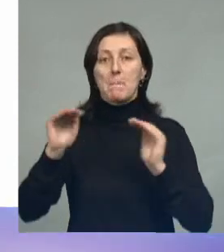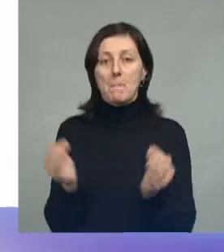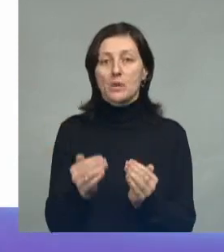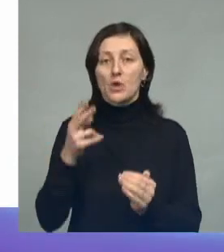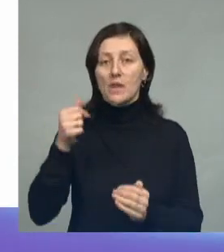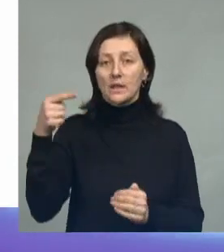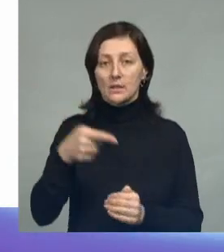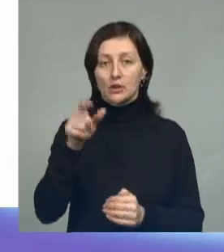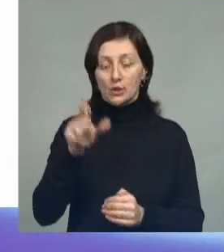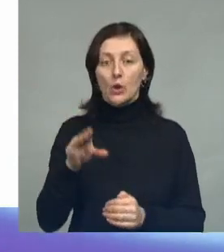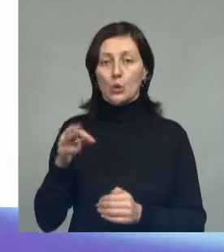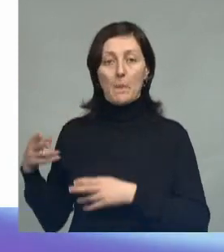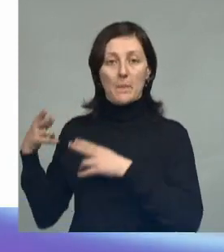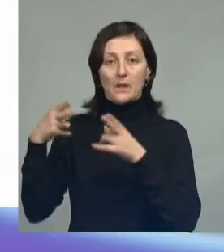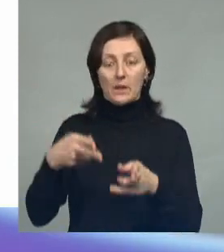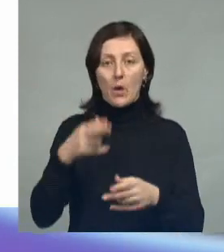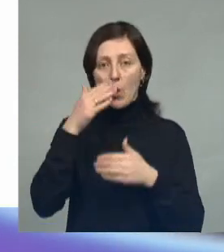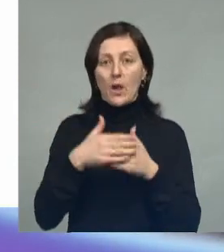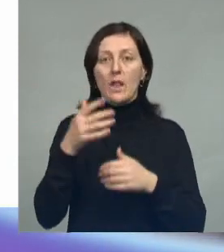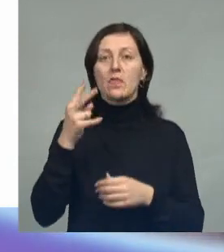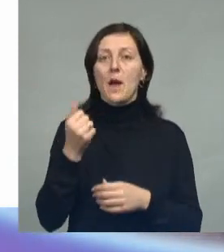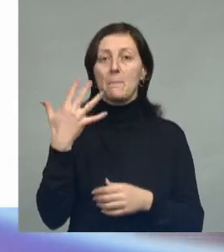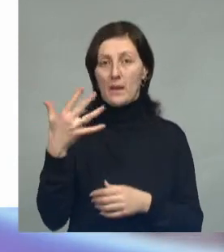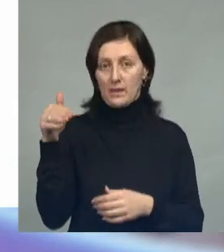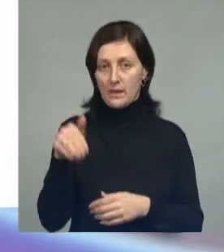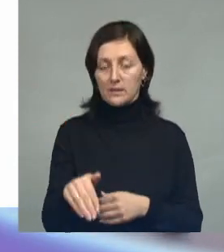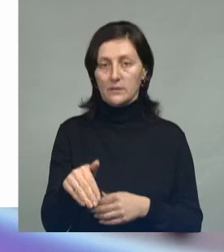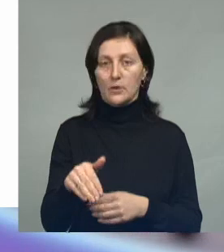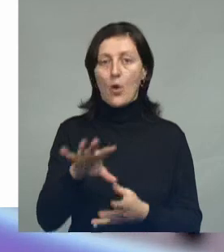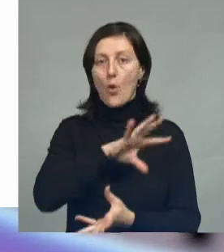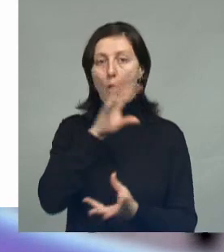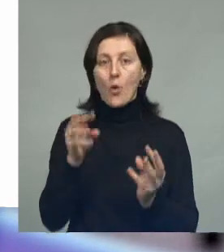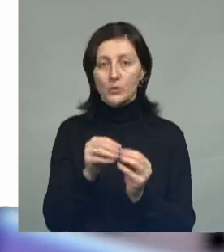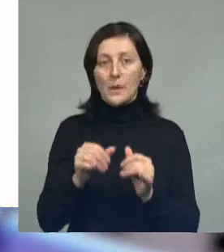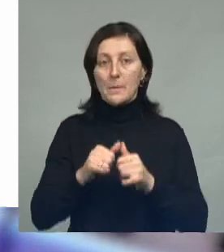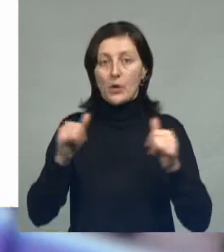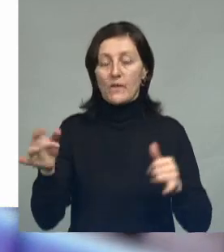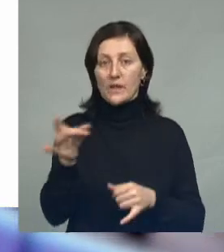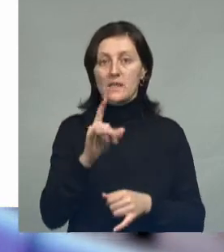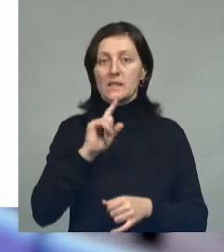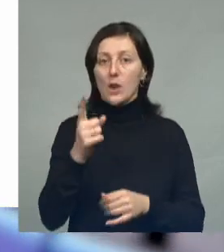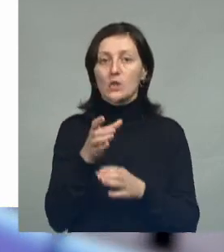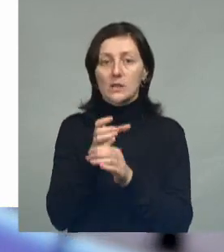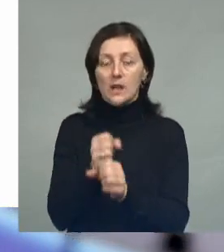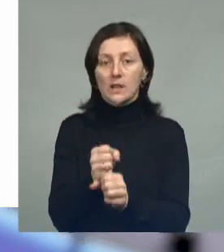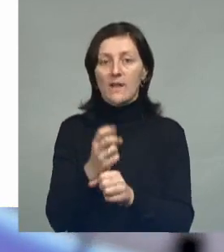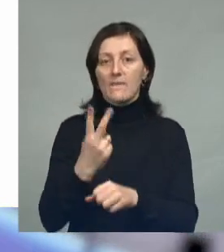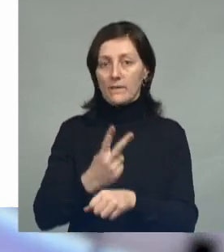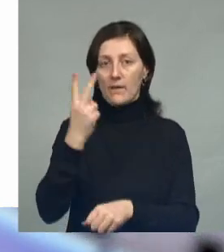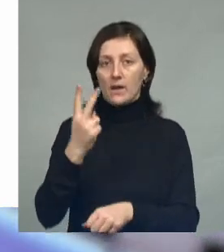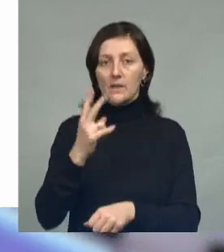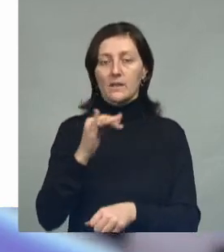человек то приехавших почти на 5000 таким образом общий миграционный прирост в регионе за год сократился почти вдвое и